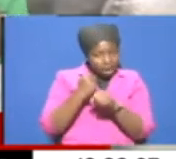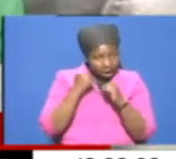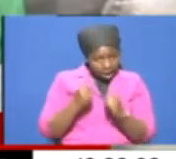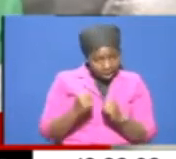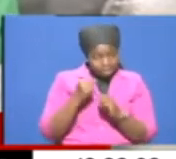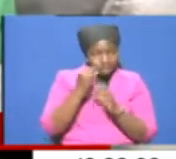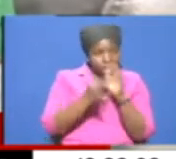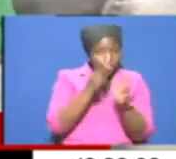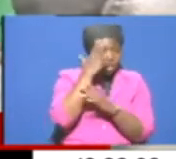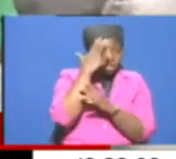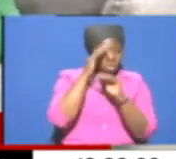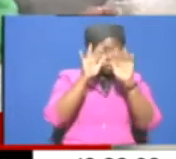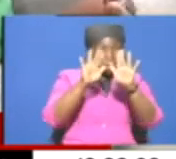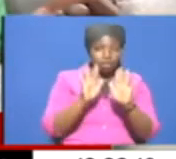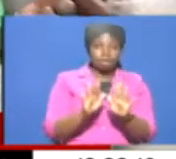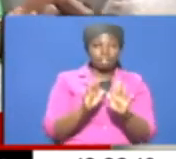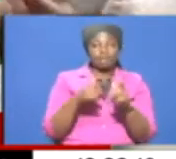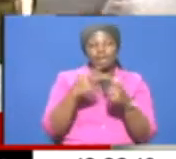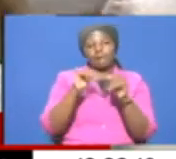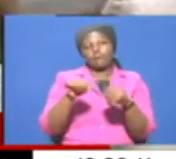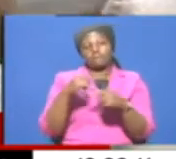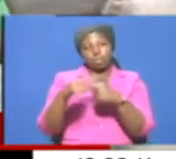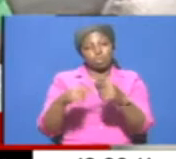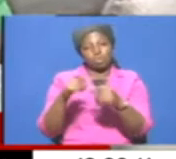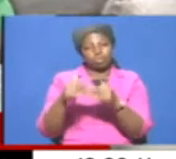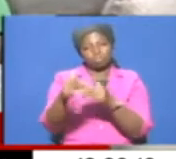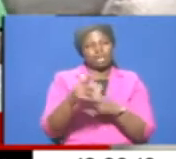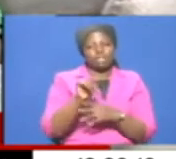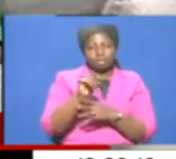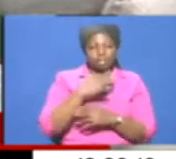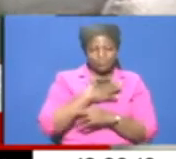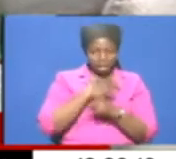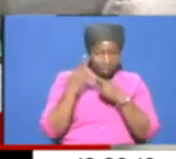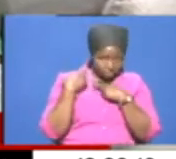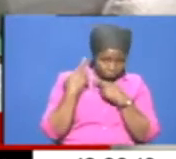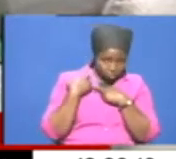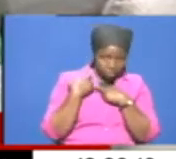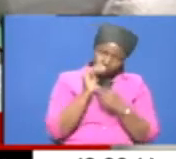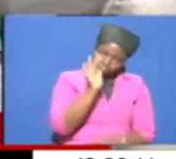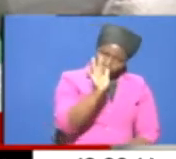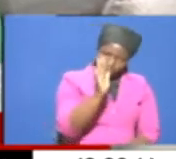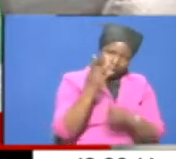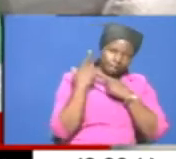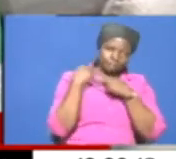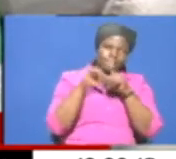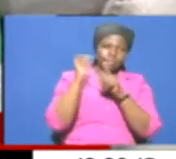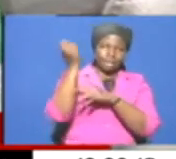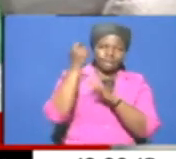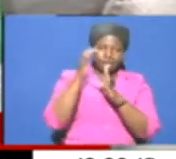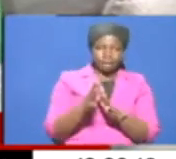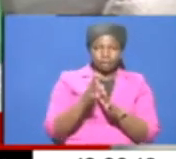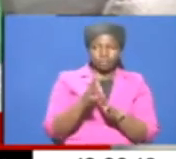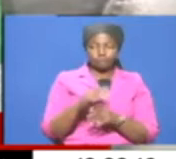tukishajua umuhimu, tutasonga mbele. Na hii ndio jukumu langu, ndio jukumu yako kama mke, na ndio tuko hapa.